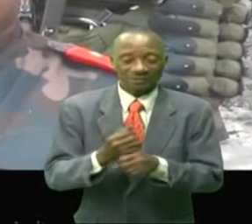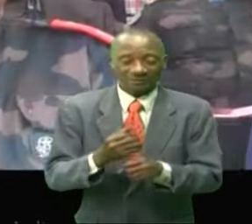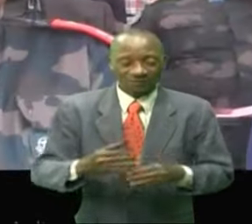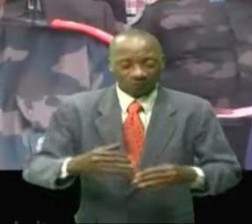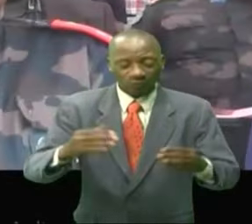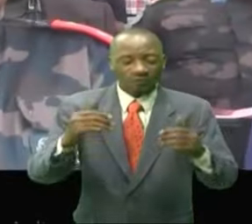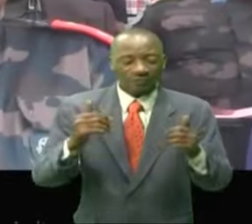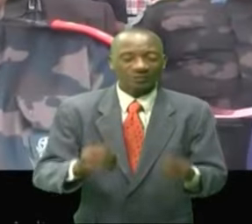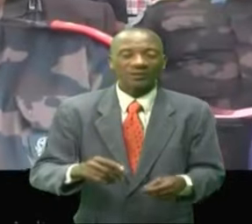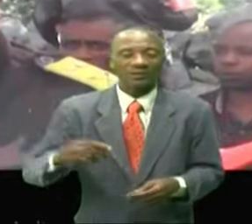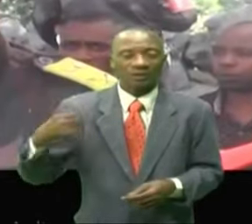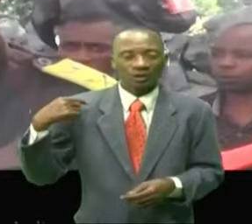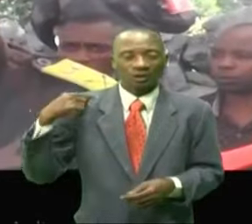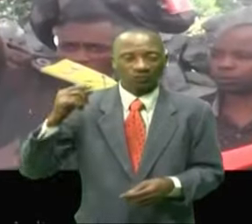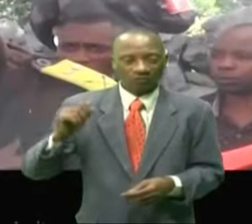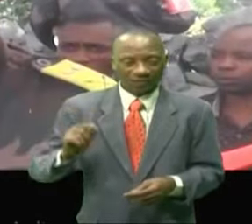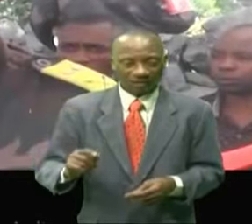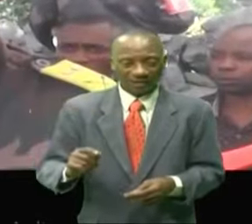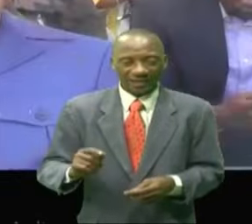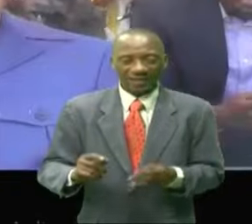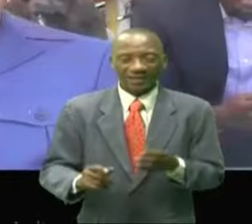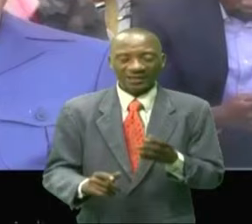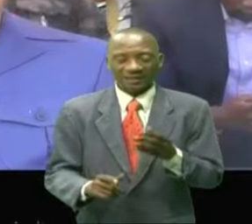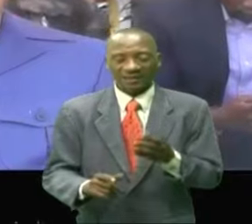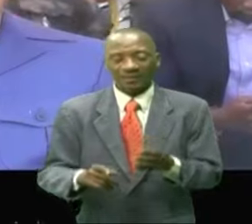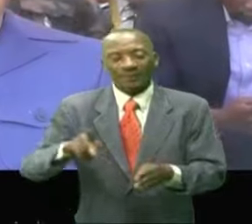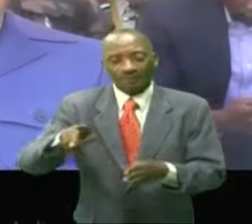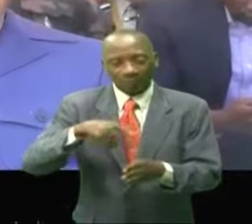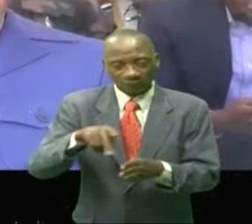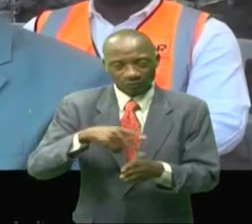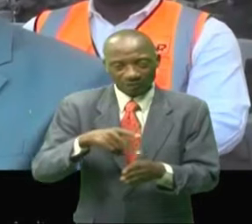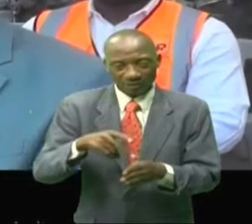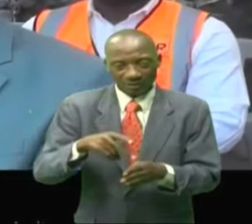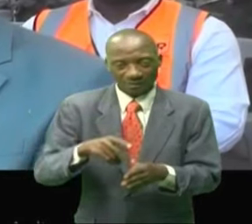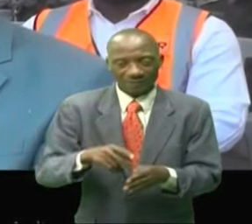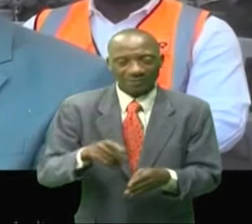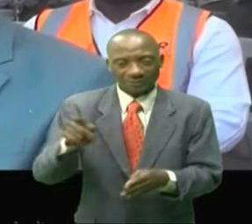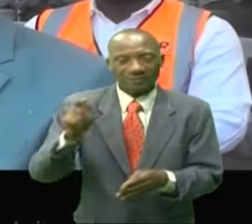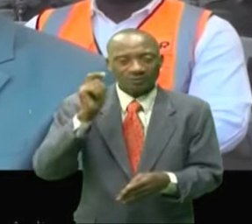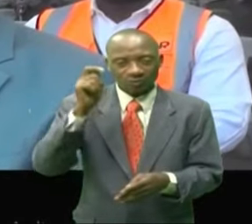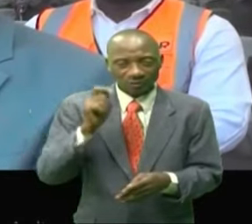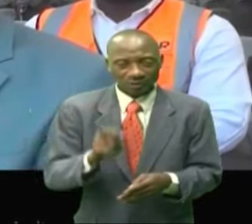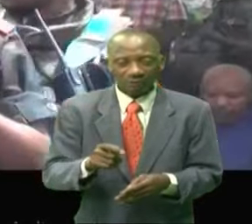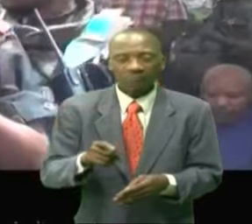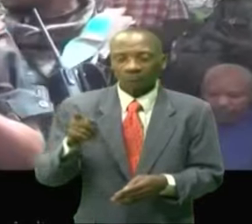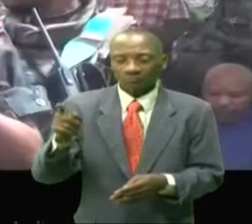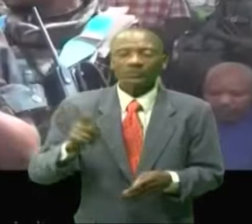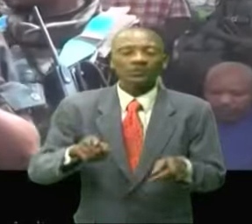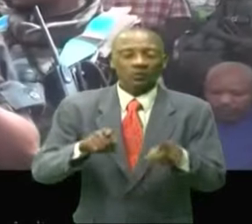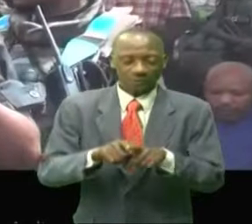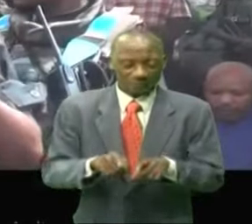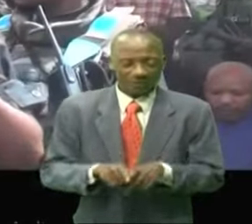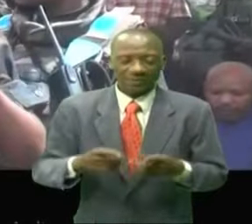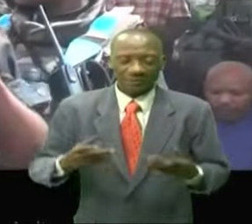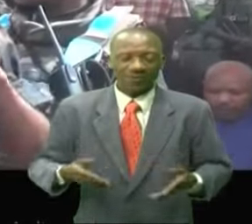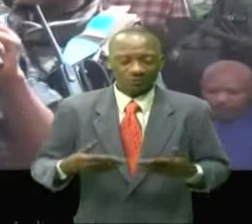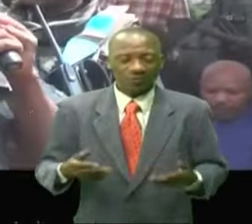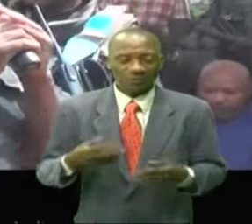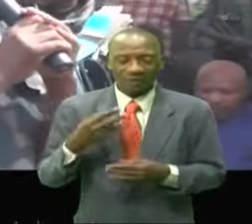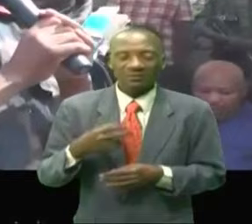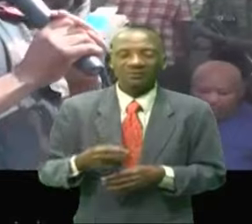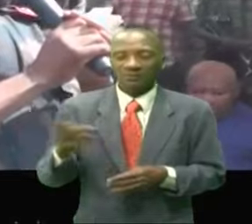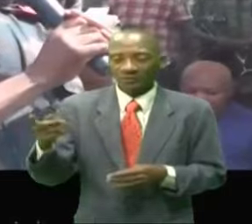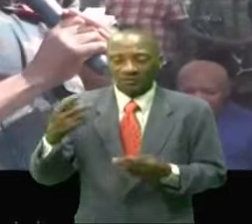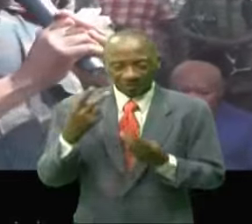7 mètres. Peter Chirimwami précise que c'est pour soulager tant soit peu la souffrance qu'endure la population. Une priorité